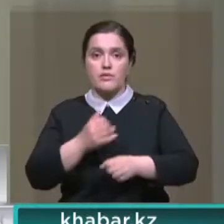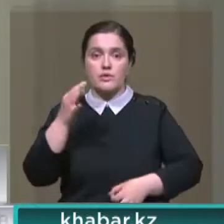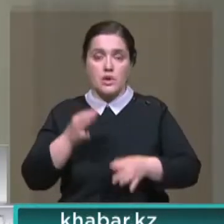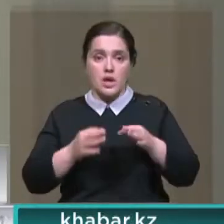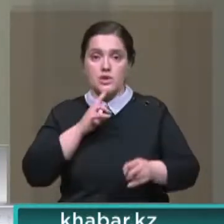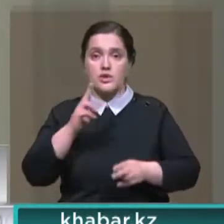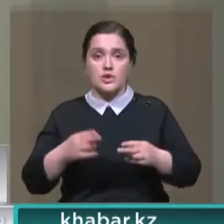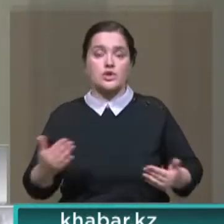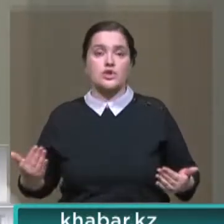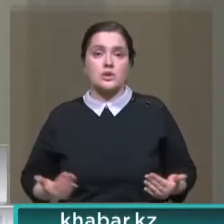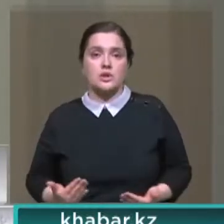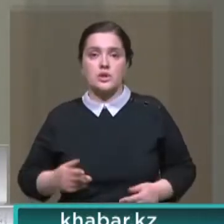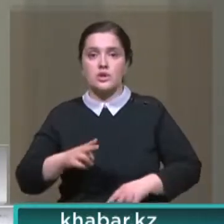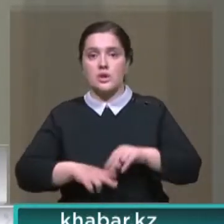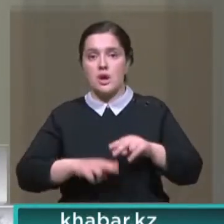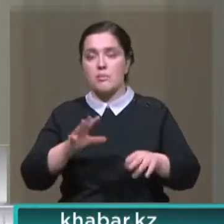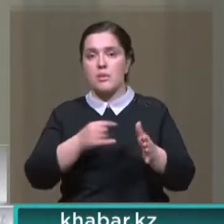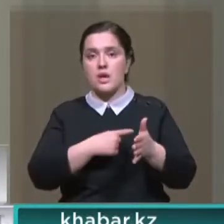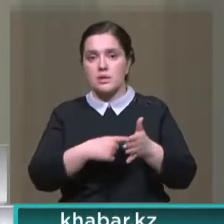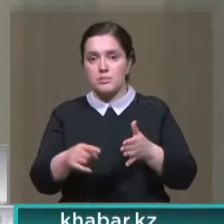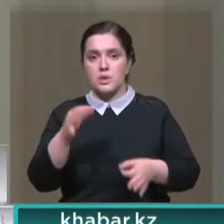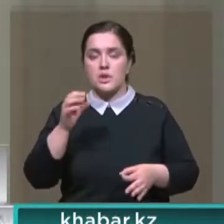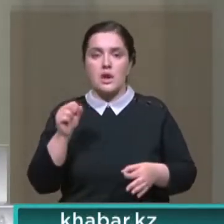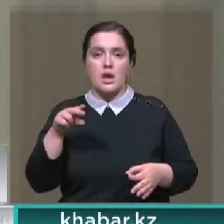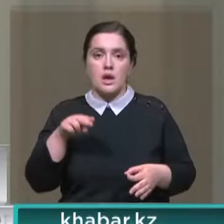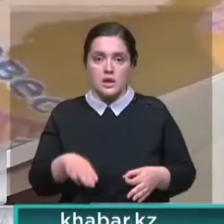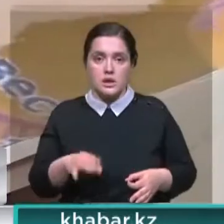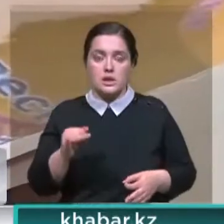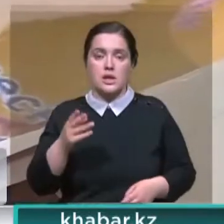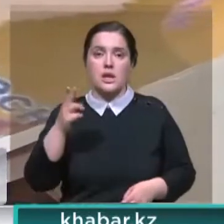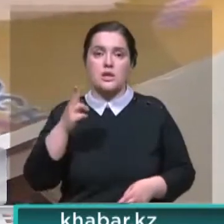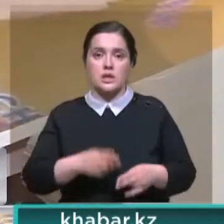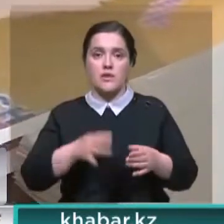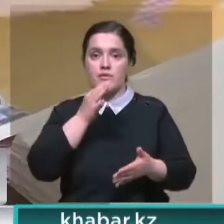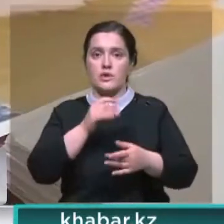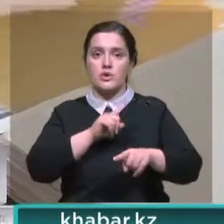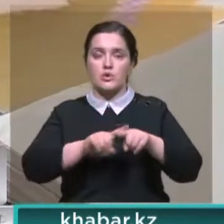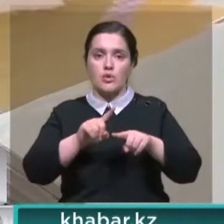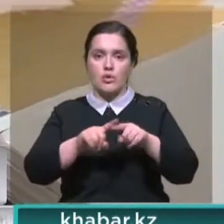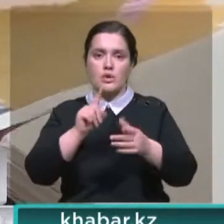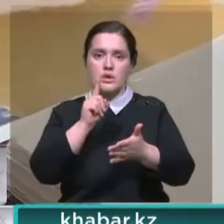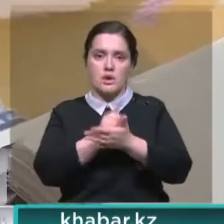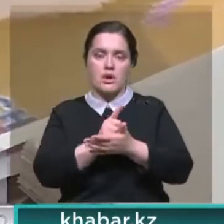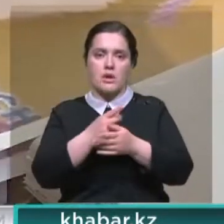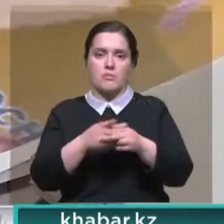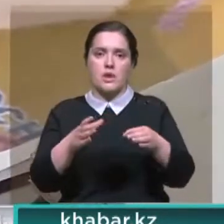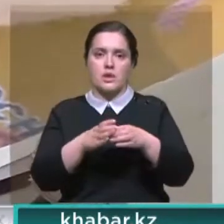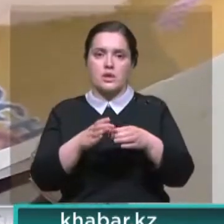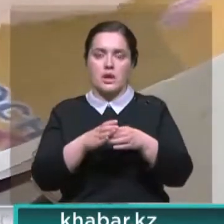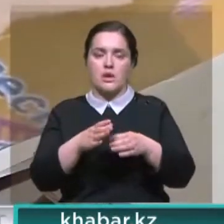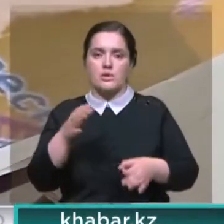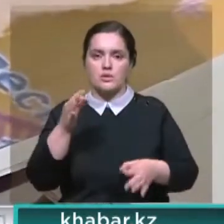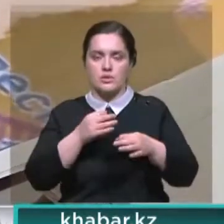верховного суда рассмотрел ходатайство жильцов и застройщика об отмене судебных актов окончательный вердикт вскоре должна уже вынести